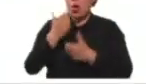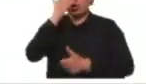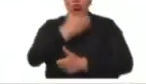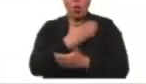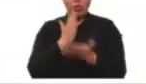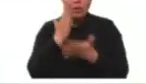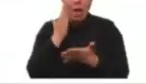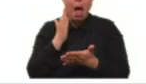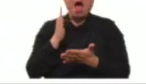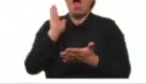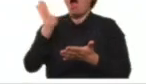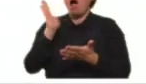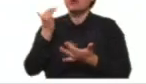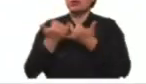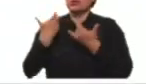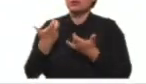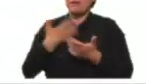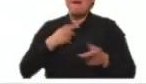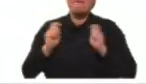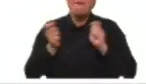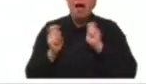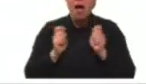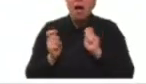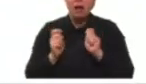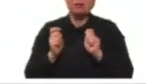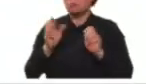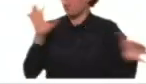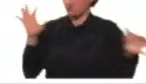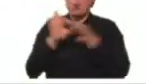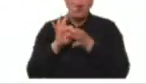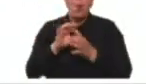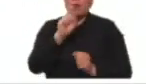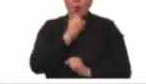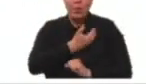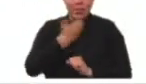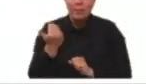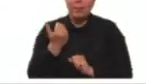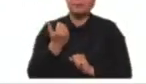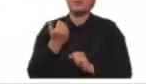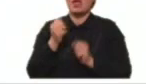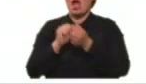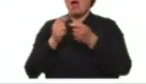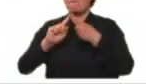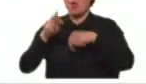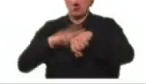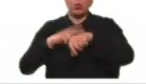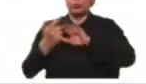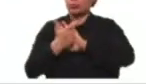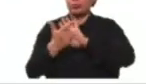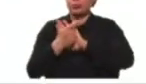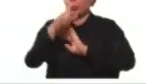szkolne. Natomiast jeżeli przychodzą już wakacje, to takich połączeń po prostu nie ma. Czy po godzinie